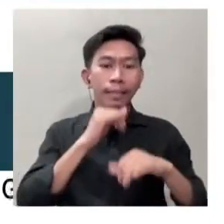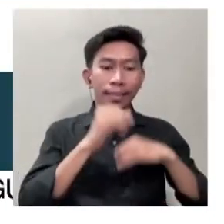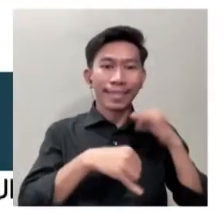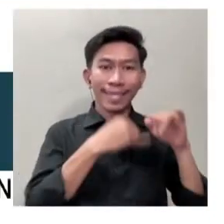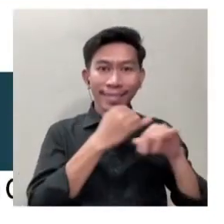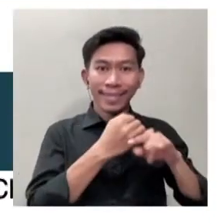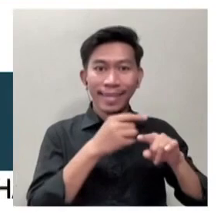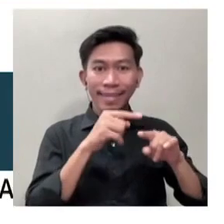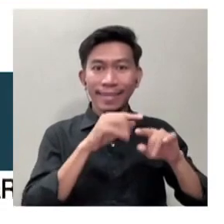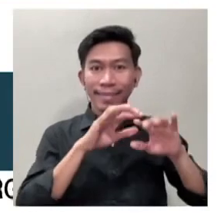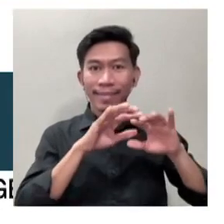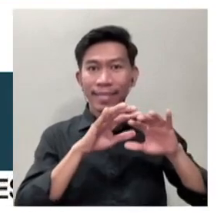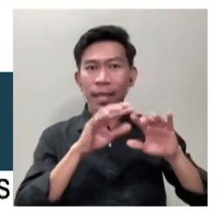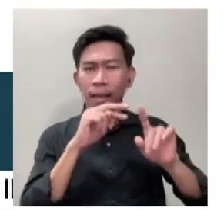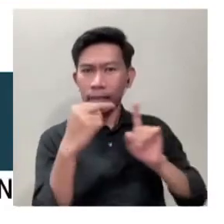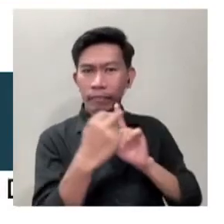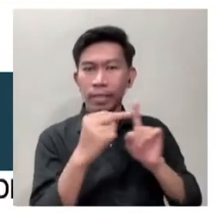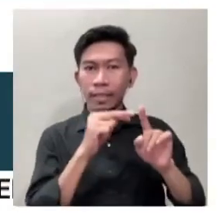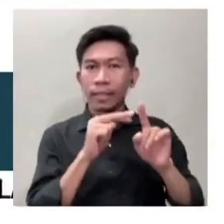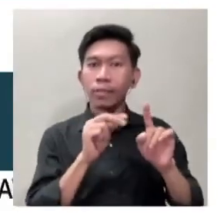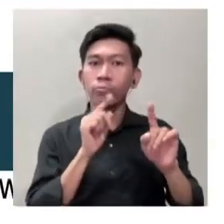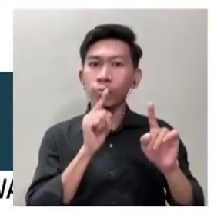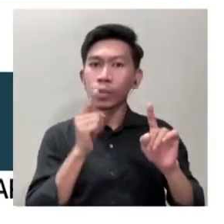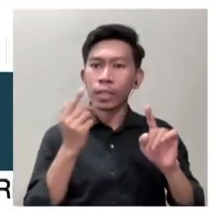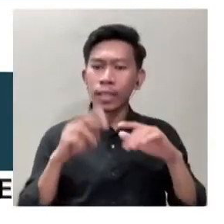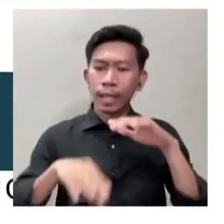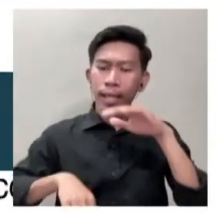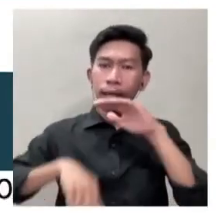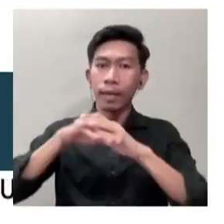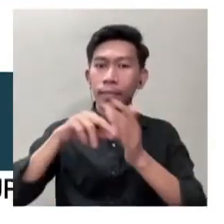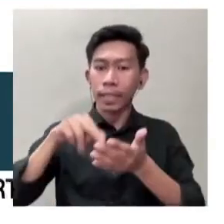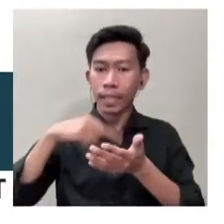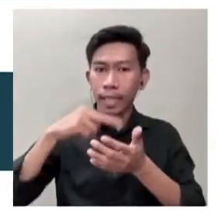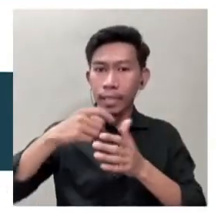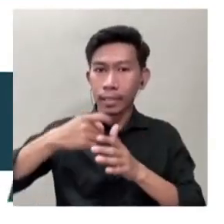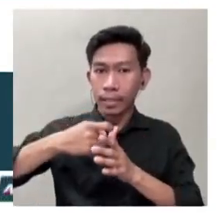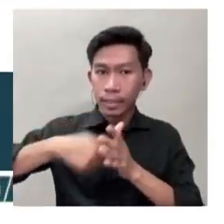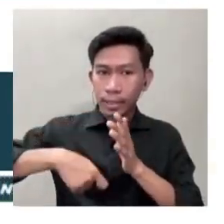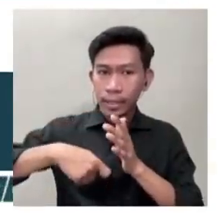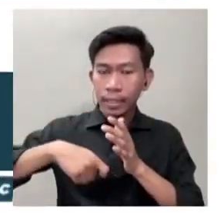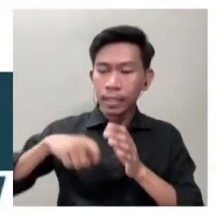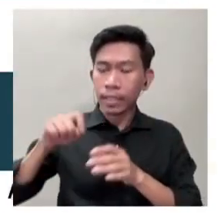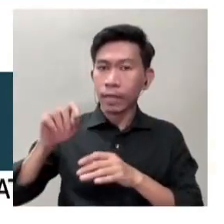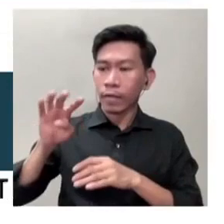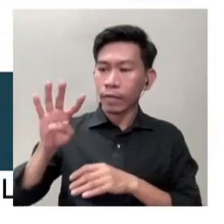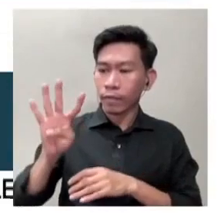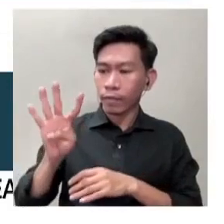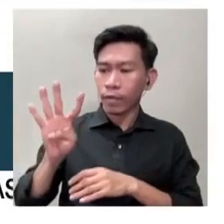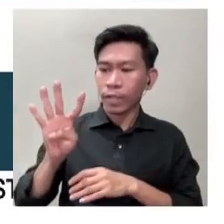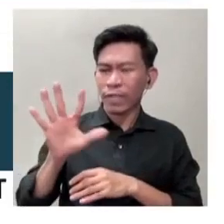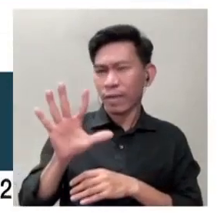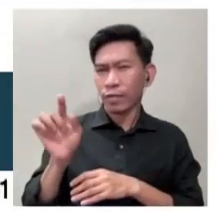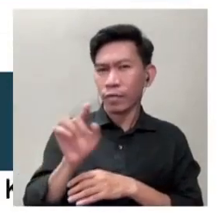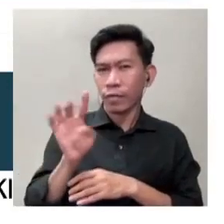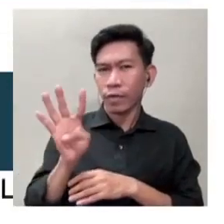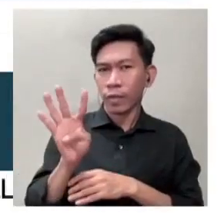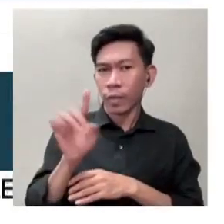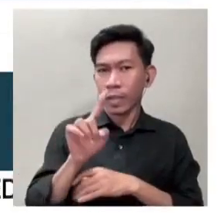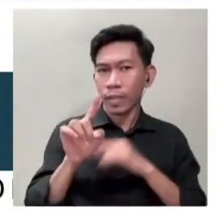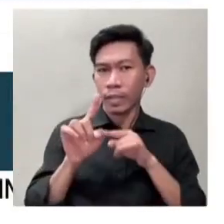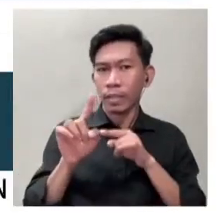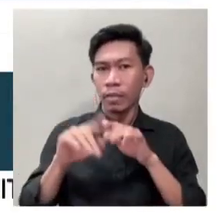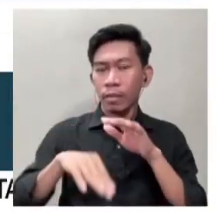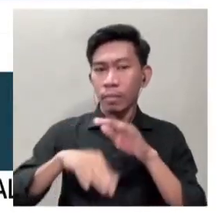dahil nung nag-rise cap siya ng presyo ng bigas sa 45 to 41 pesos, yung presyo